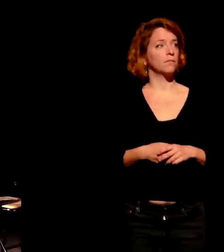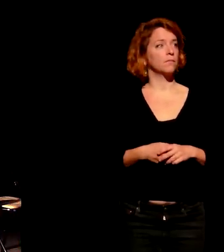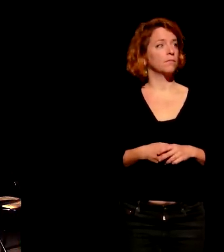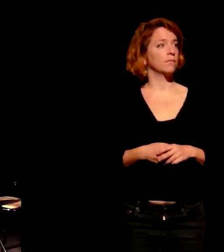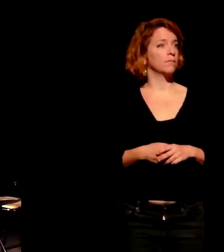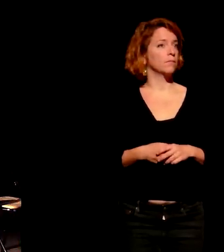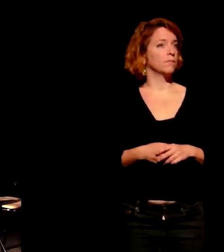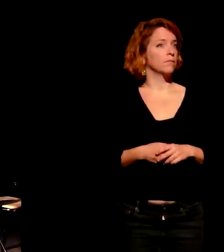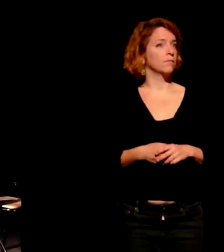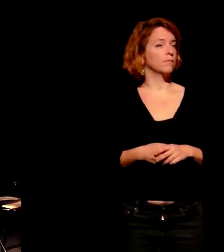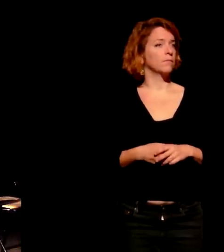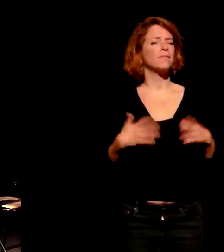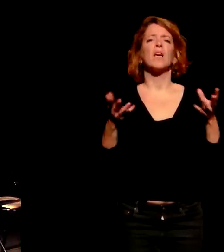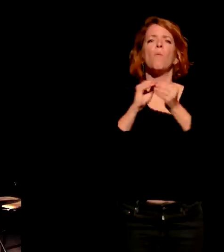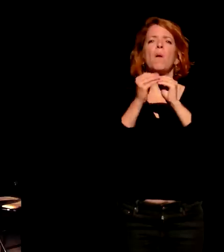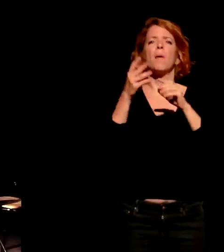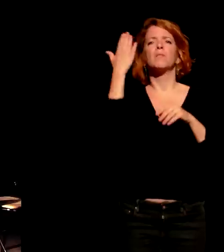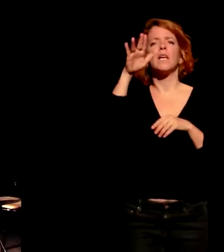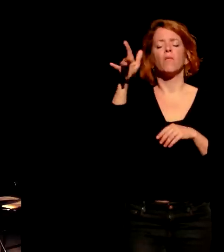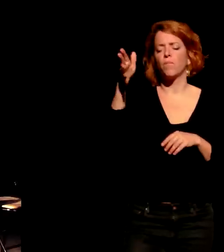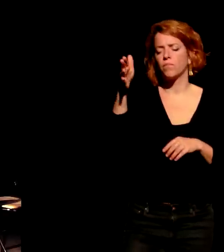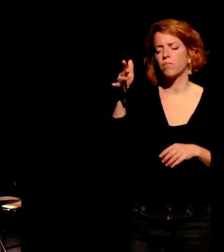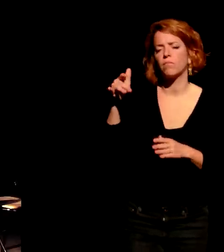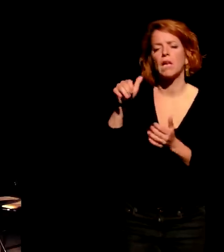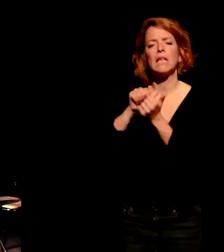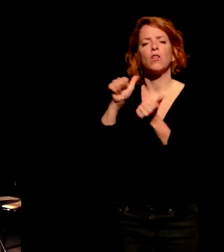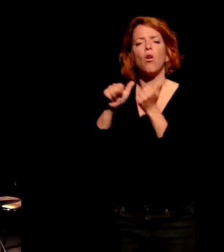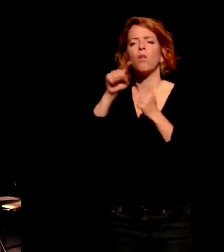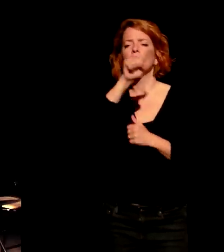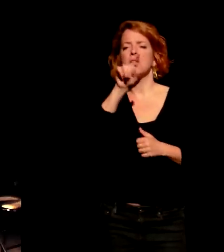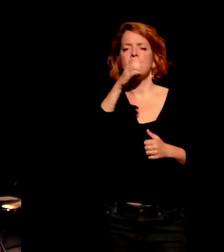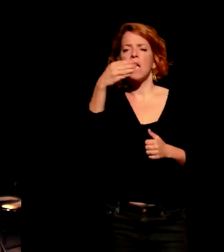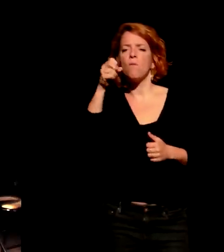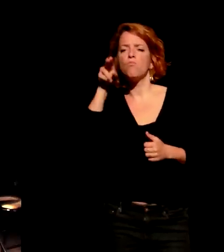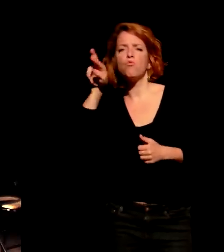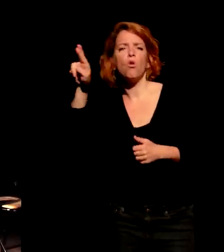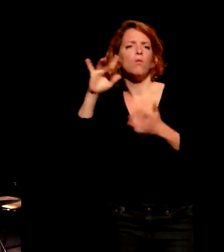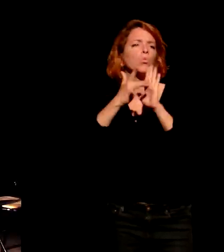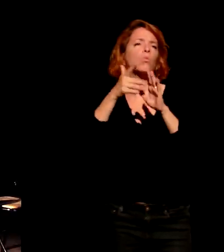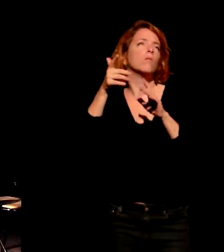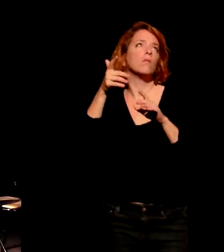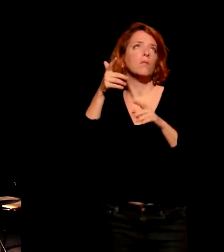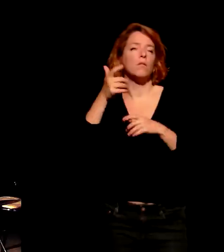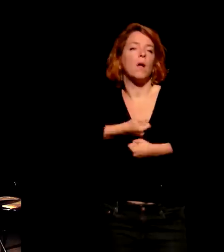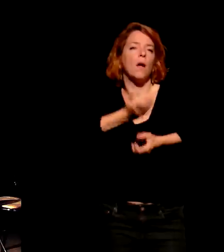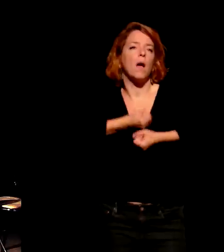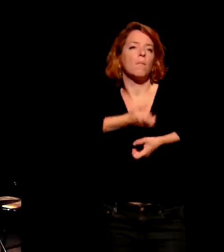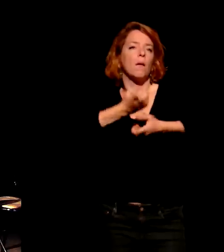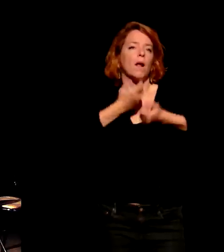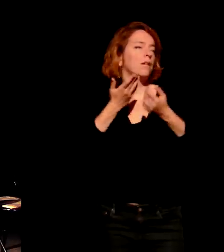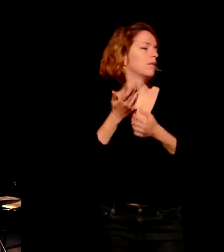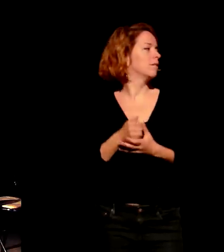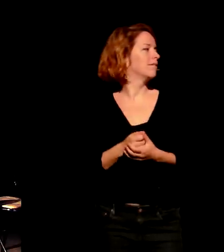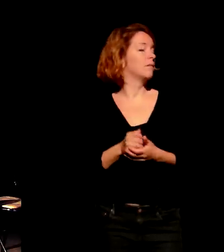Et puis le problème, c'est quand ces éditorialistes, là, les 50 mêmes, les Zemmour, les Finkielkraut, les, vous voyez, ceux-là qu'on entend tout le temps, partout, pardon pour